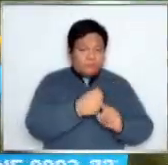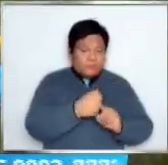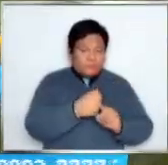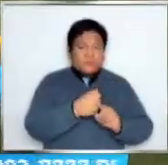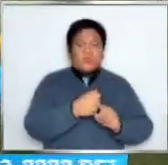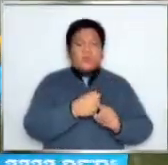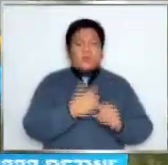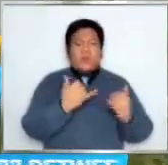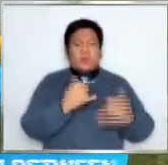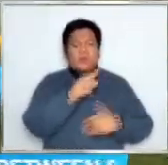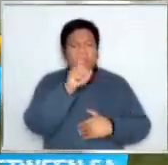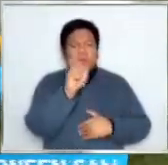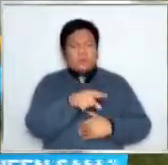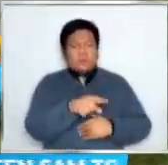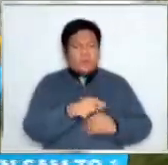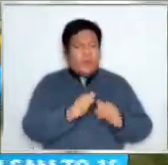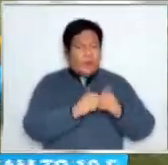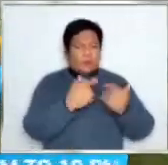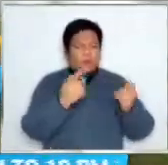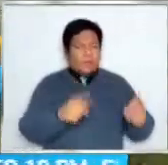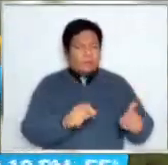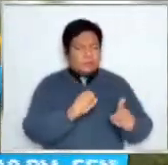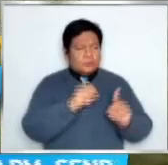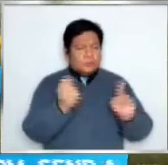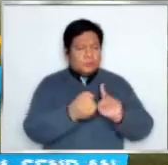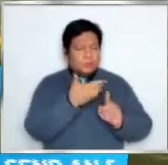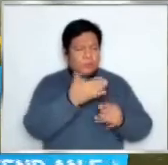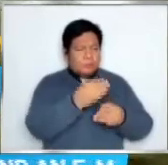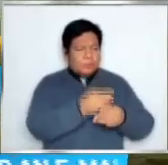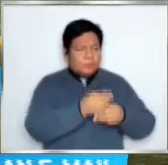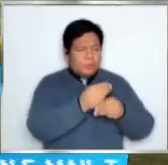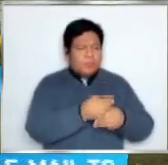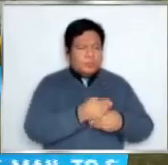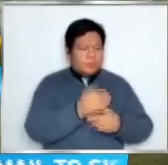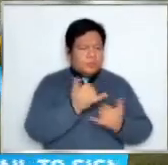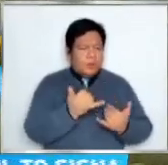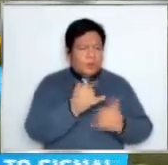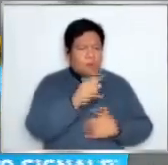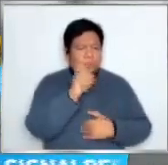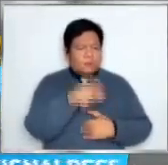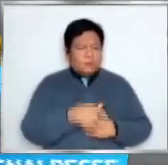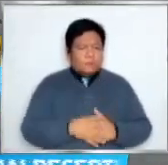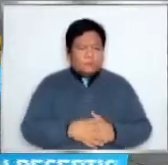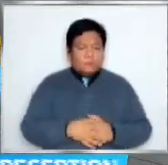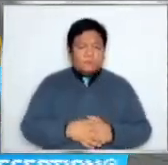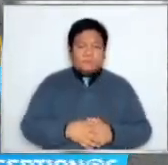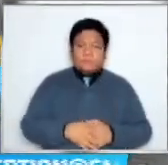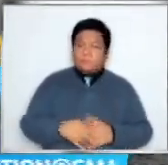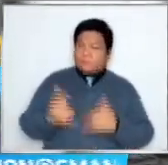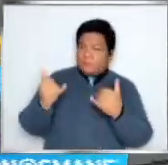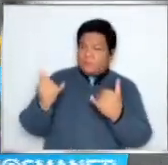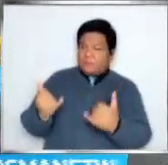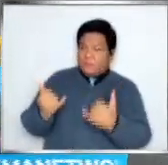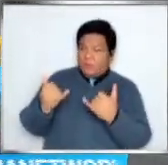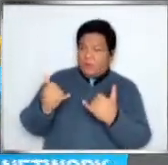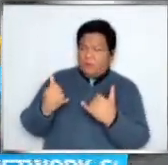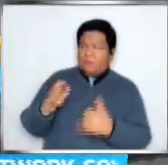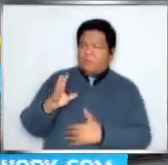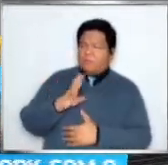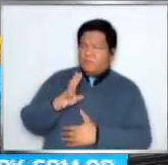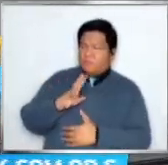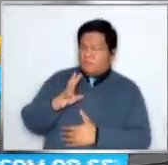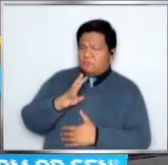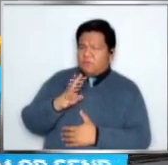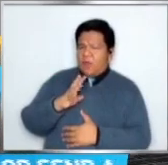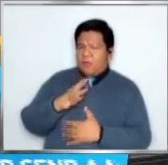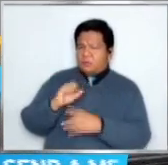yung lagay dyan sa Masbate? So far sa ngayon, okay na rin naman ang sitwasyon dito sa Masbate.